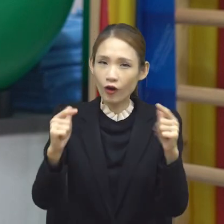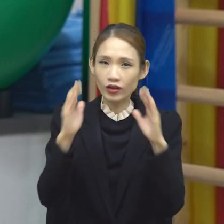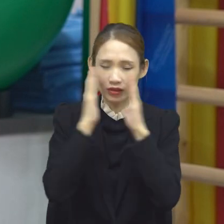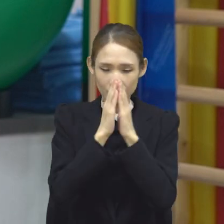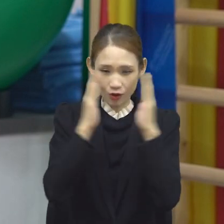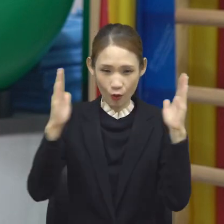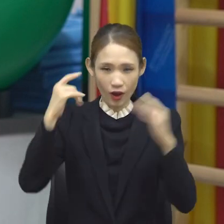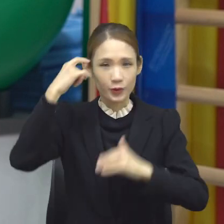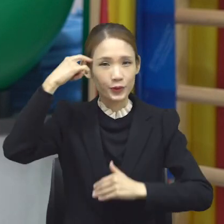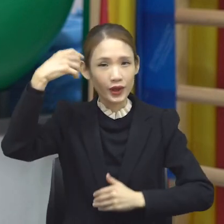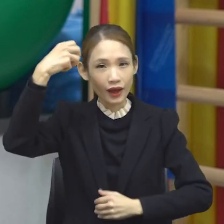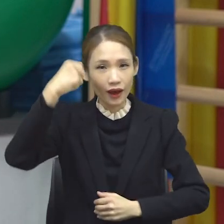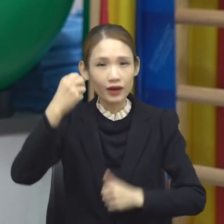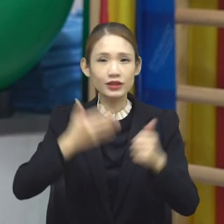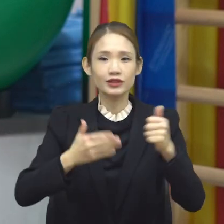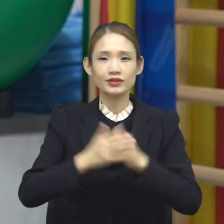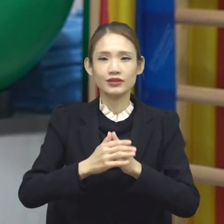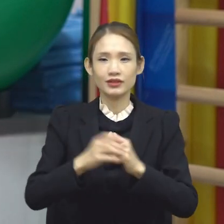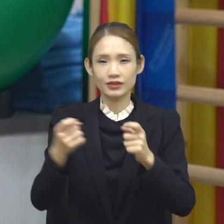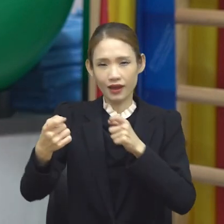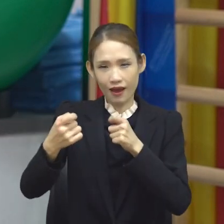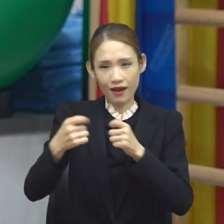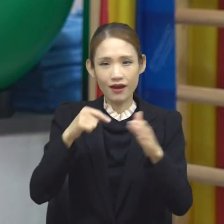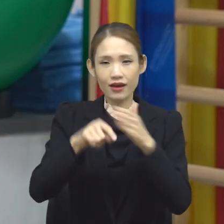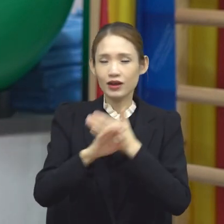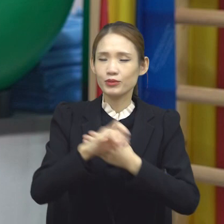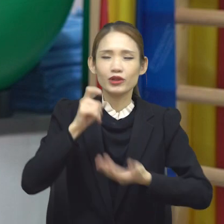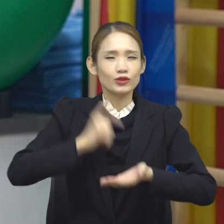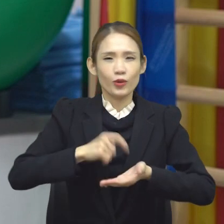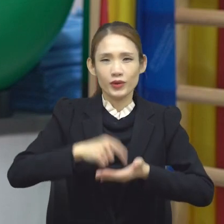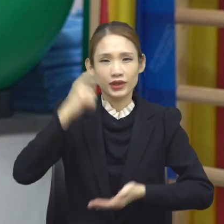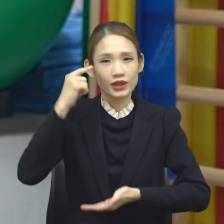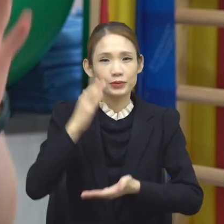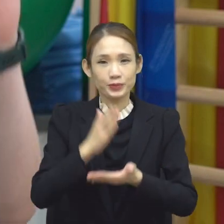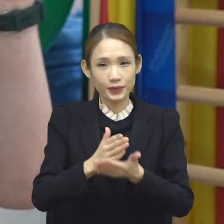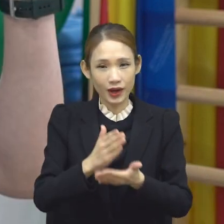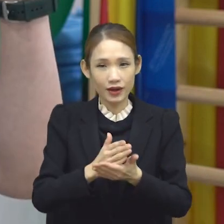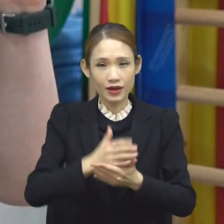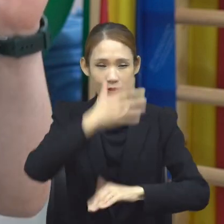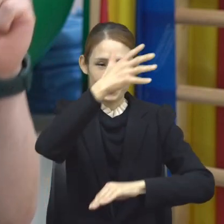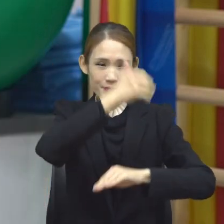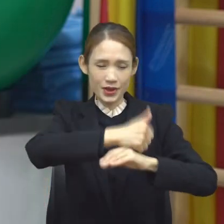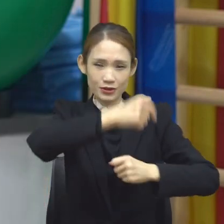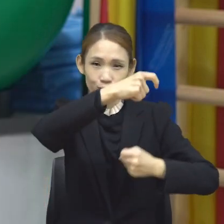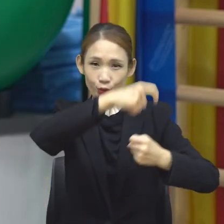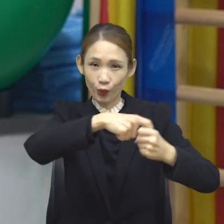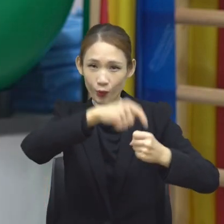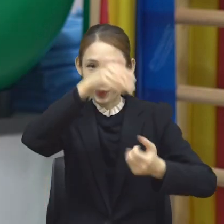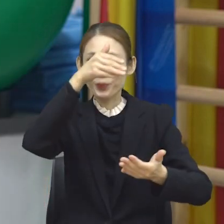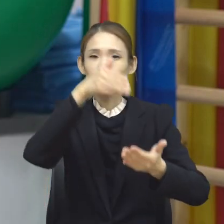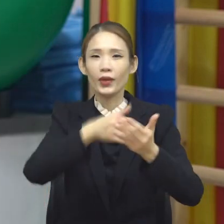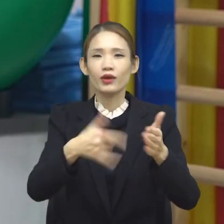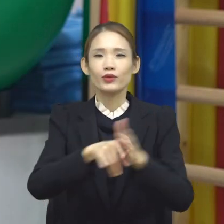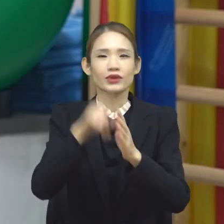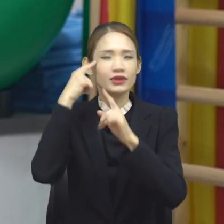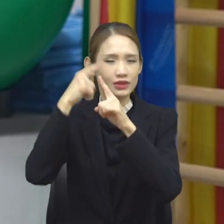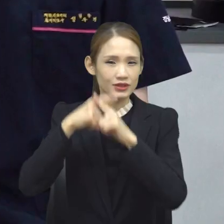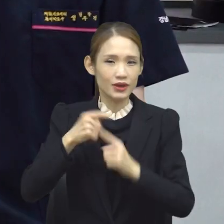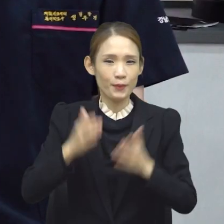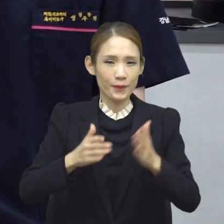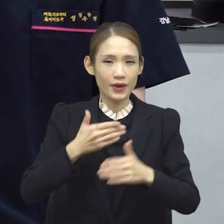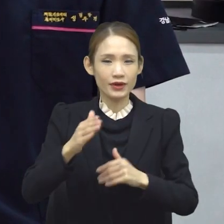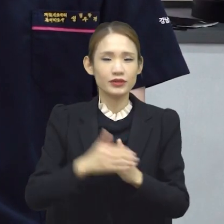넓게 광범위하게 생각해서 이렇게 다응한다면 절대 조급하지 않고 우리의 최종 목표를 위해서 긍정적으로 이렇게 달려갈 수 있을 것